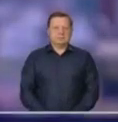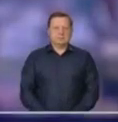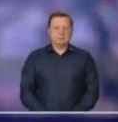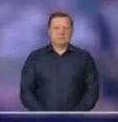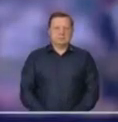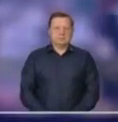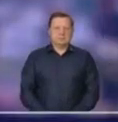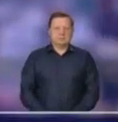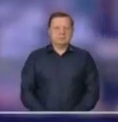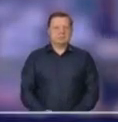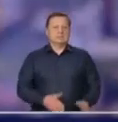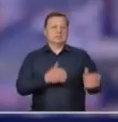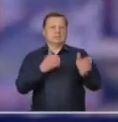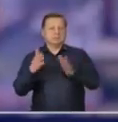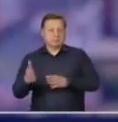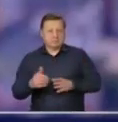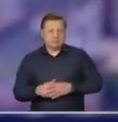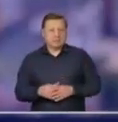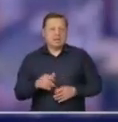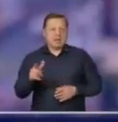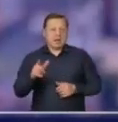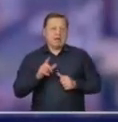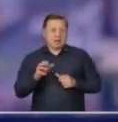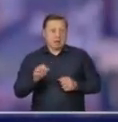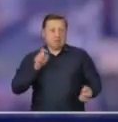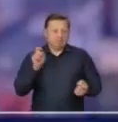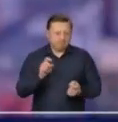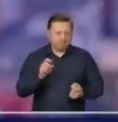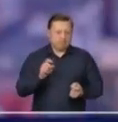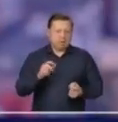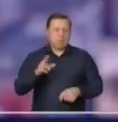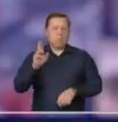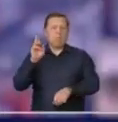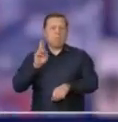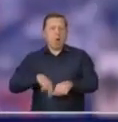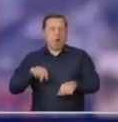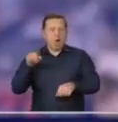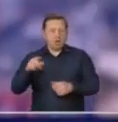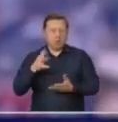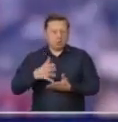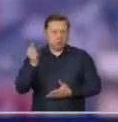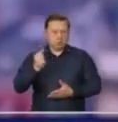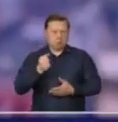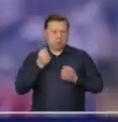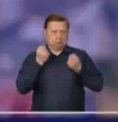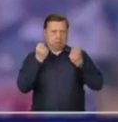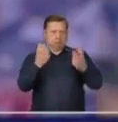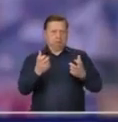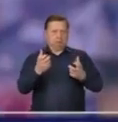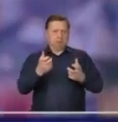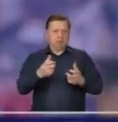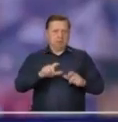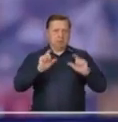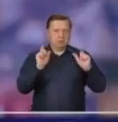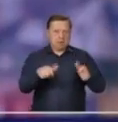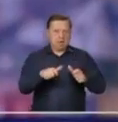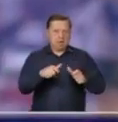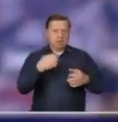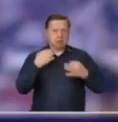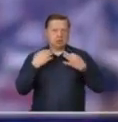No to teraz interwencja, ale taka z przymrużeniem oka. Policjanci ze Słupska po chwili osłupienia zatrzymali do kontroli sportowy